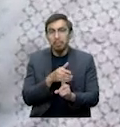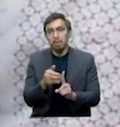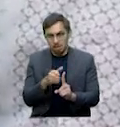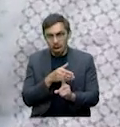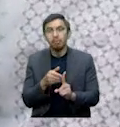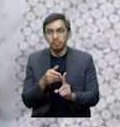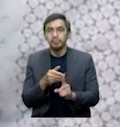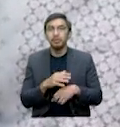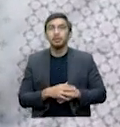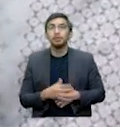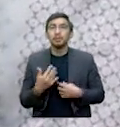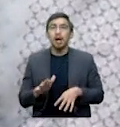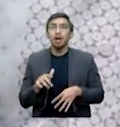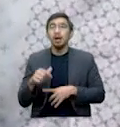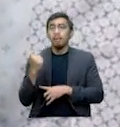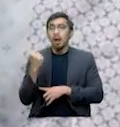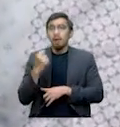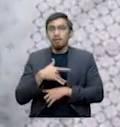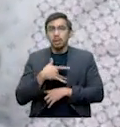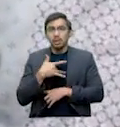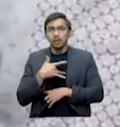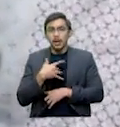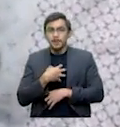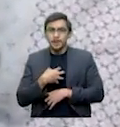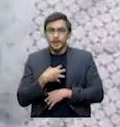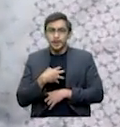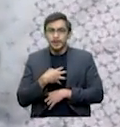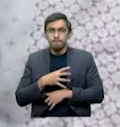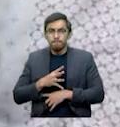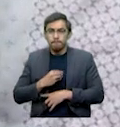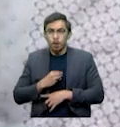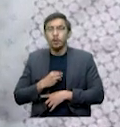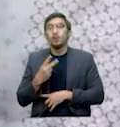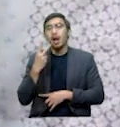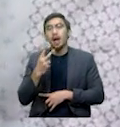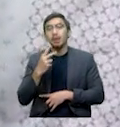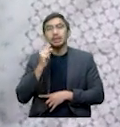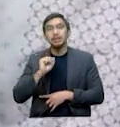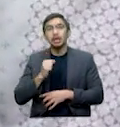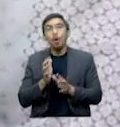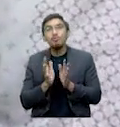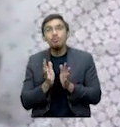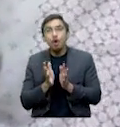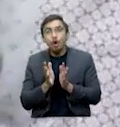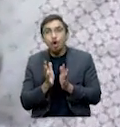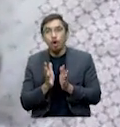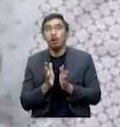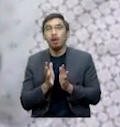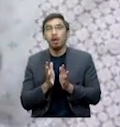cemburunya terlalu besar, sehingga dia melihat istrinya lagi ngobrol sama sesama pedagang